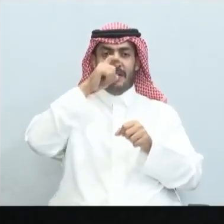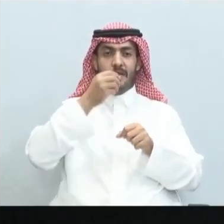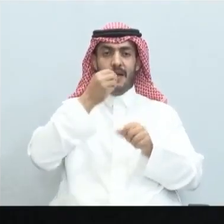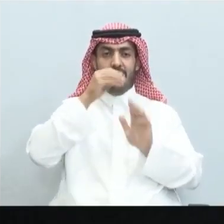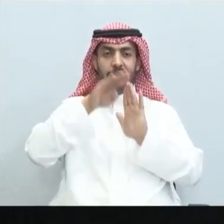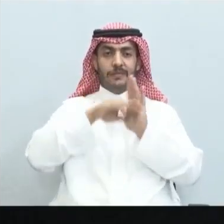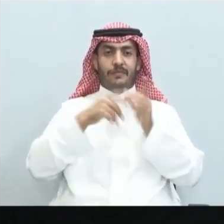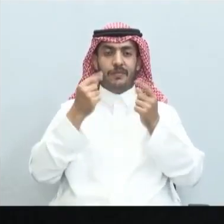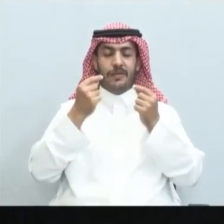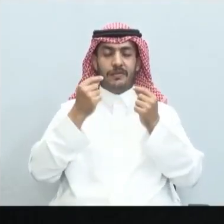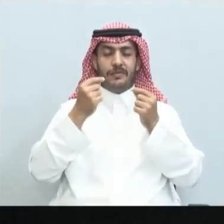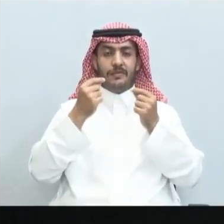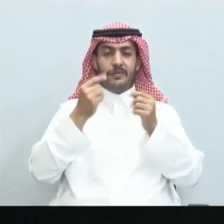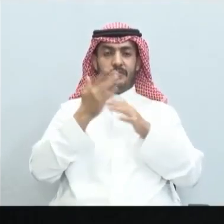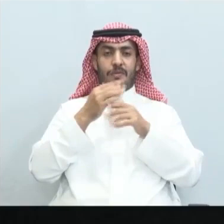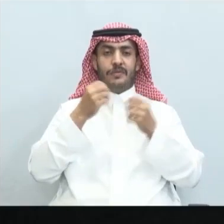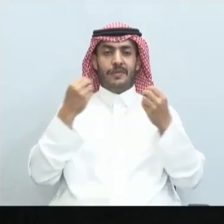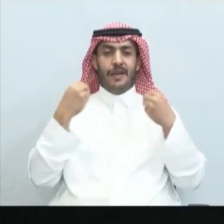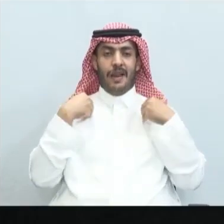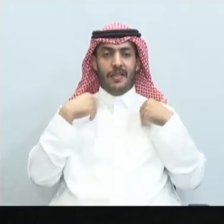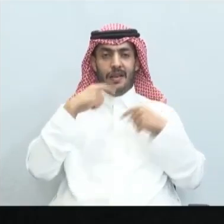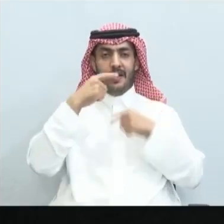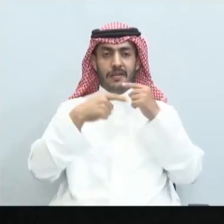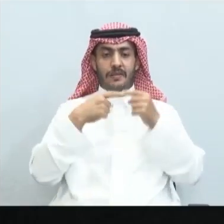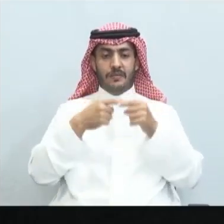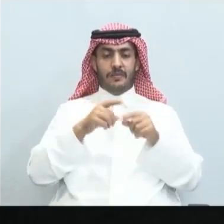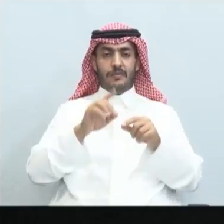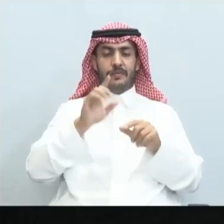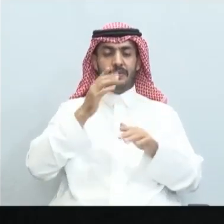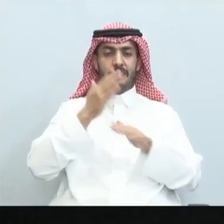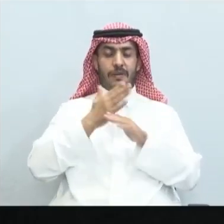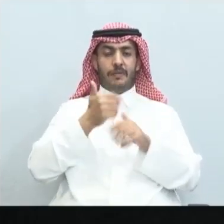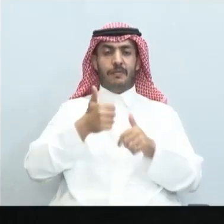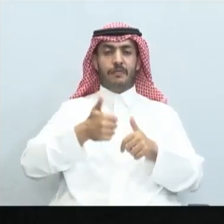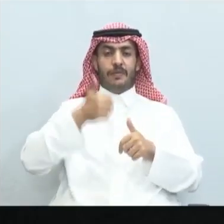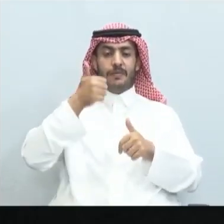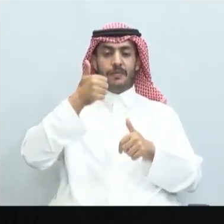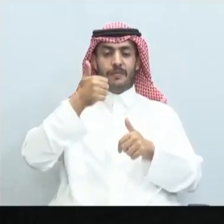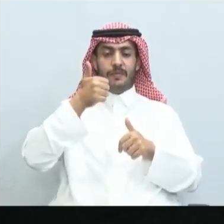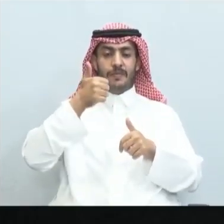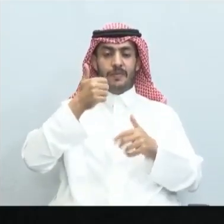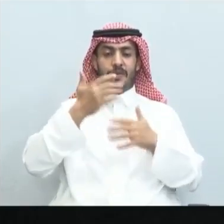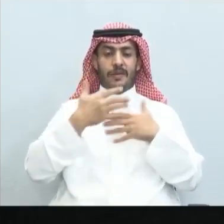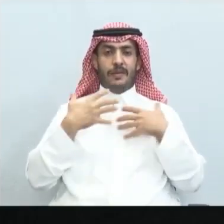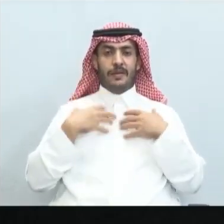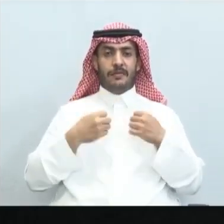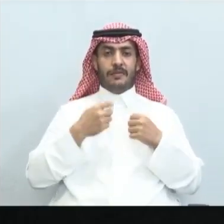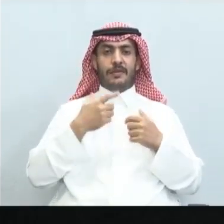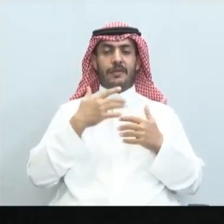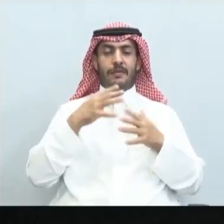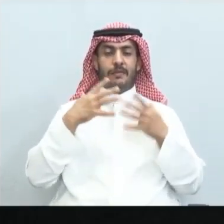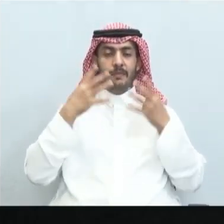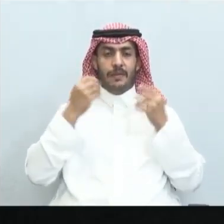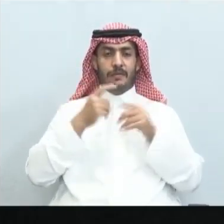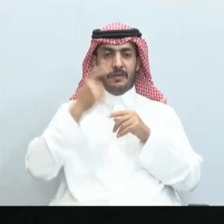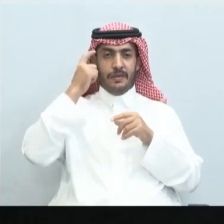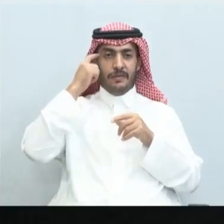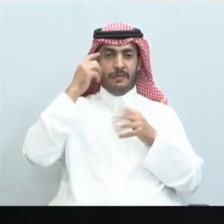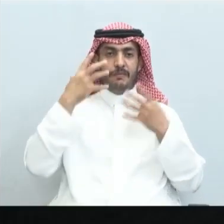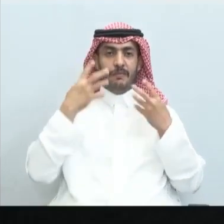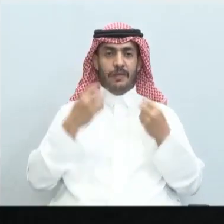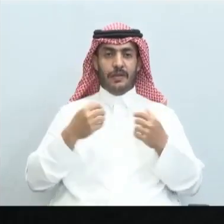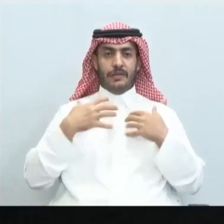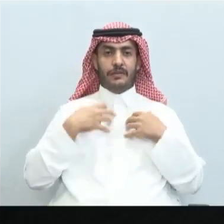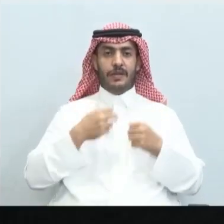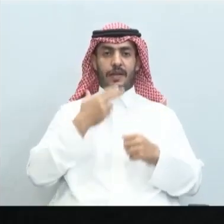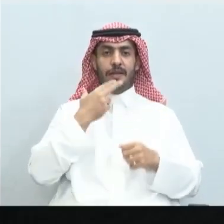بالتغذيه الصحيه وممارسه الرياضه حتى تكون اجسامنا صحيحه فالعقل السليم